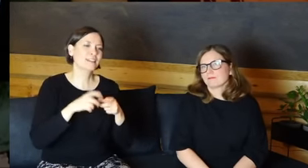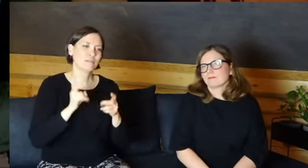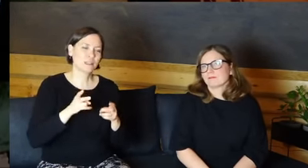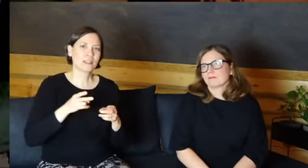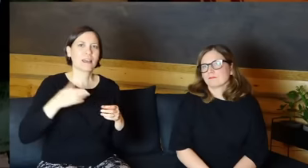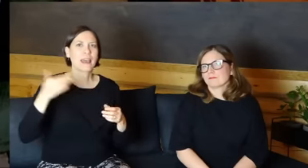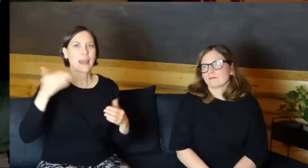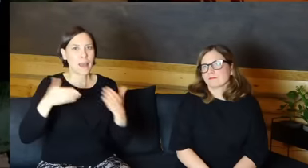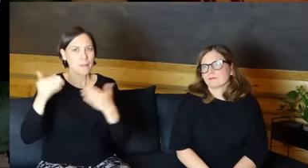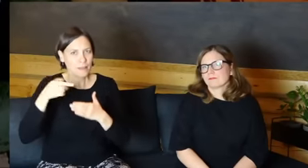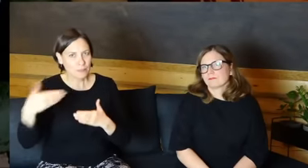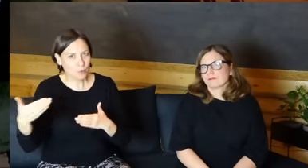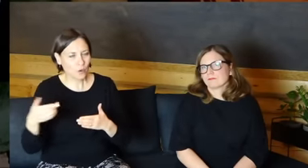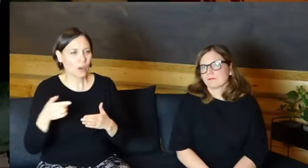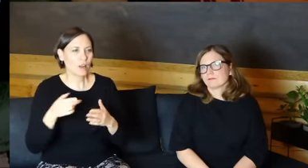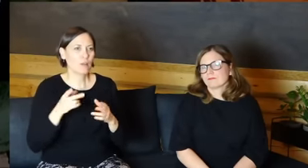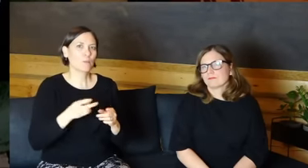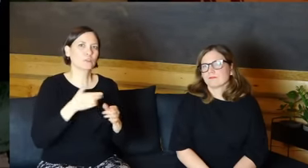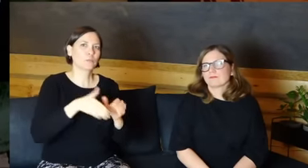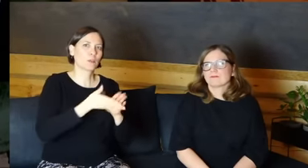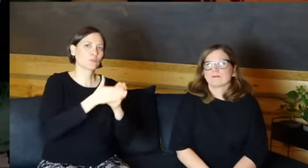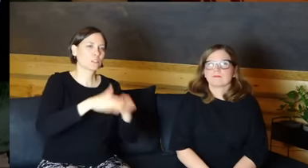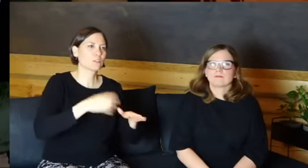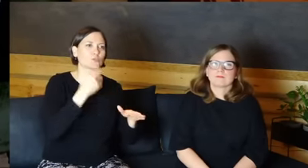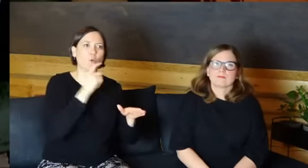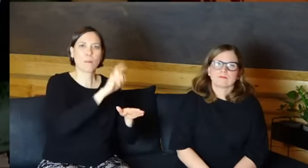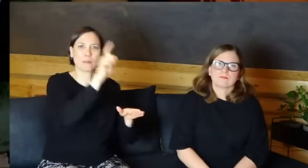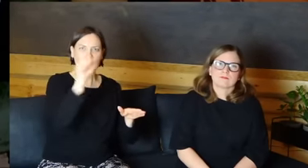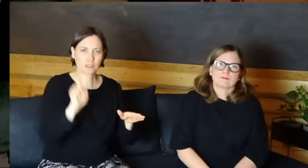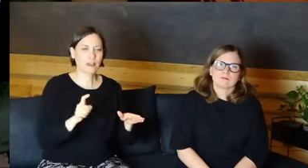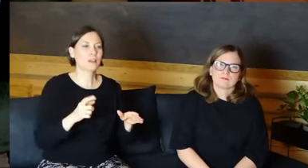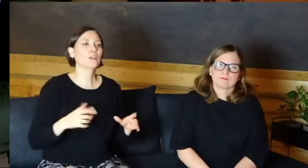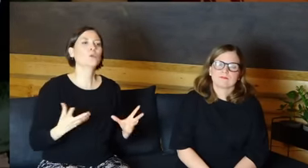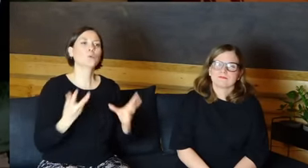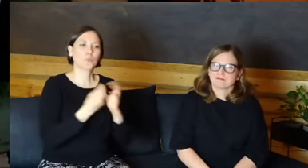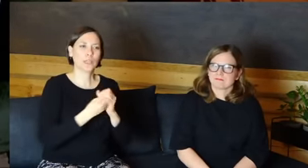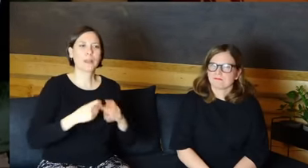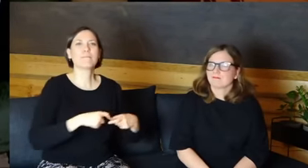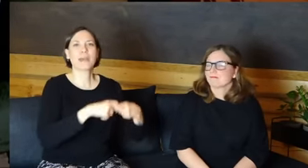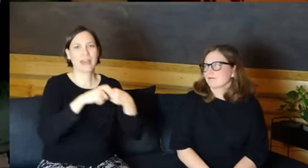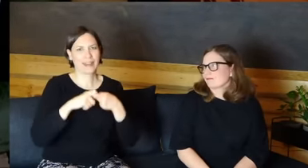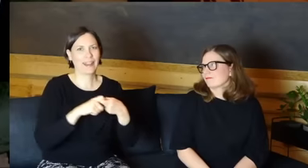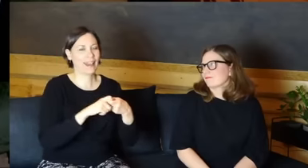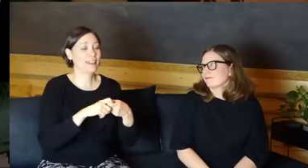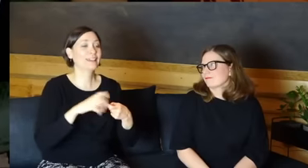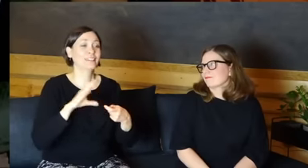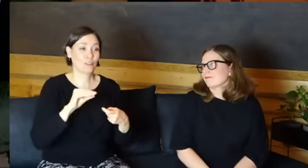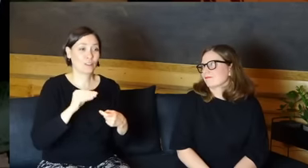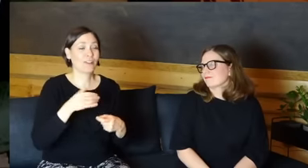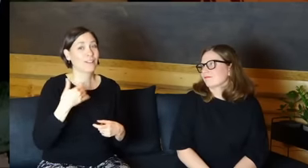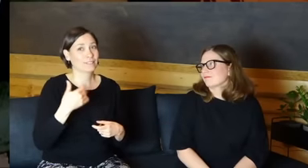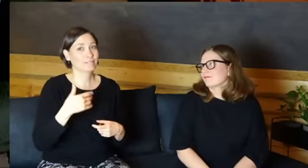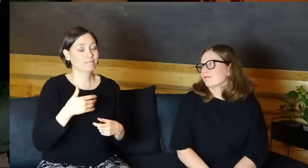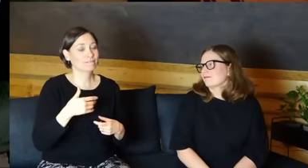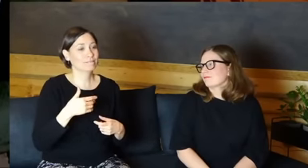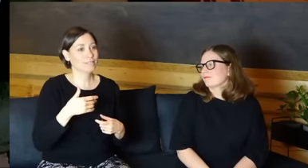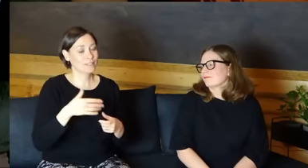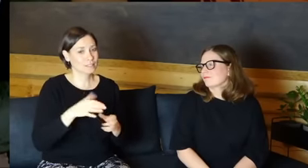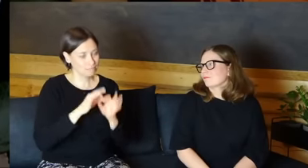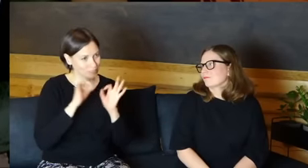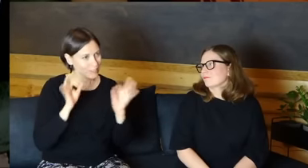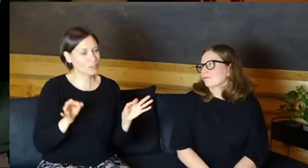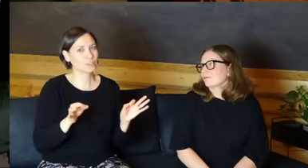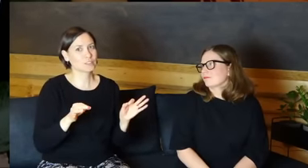sitten perustavalla ympäri Suomen, ja totta, se on kyllä itsellä mieltä lämmittänyt oikeastaan niin eniten tämän vuoden